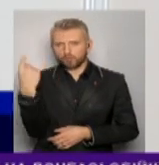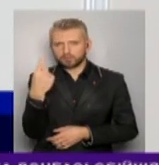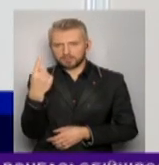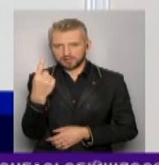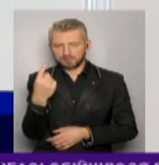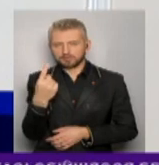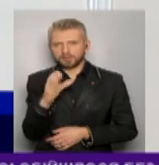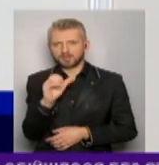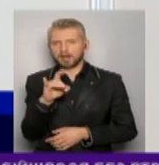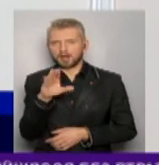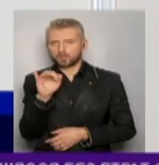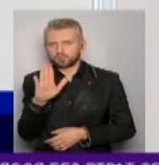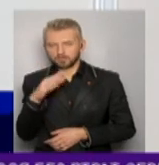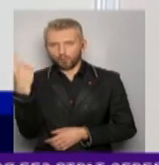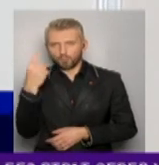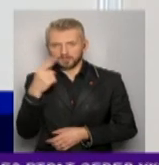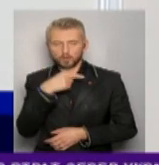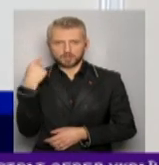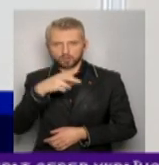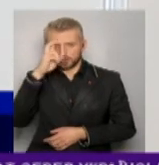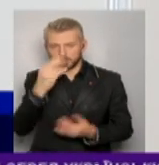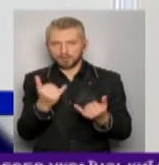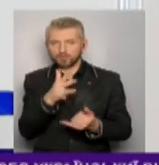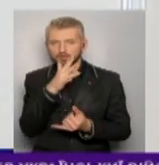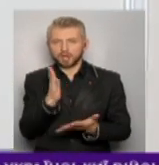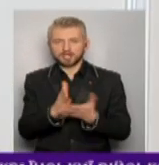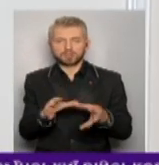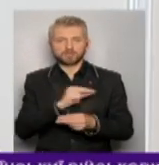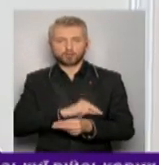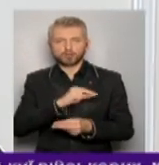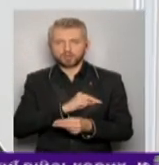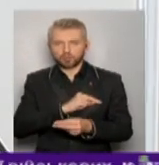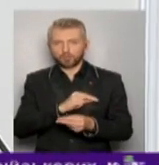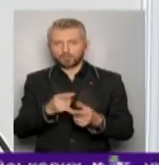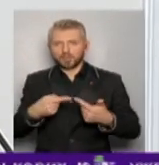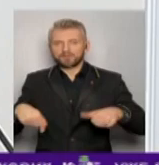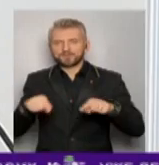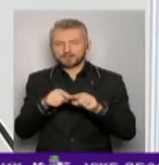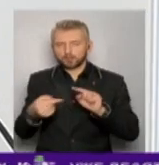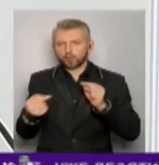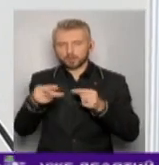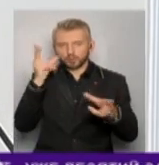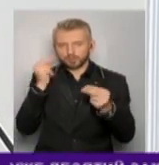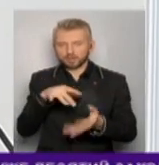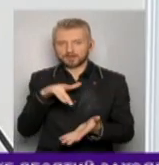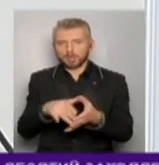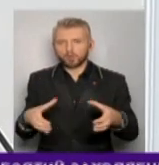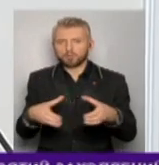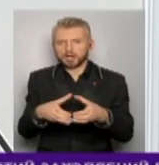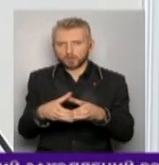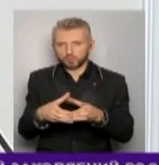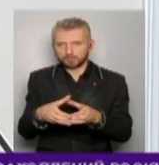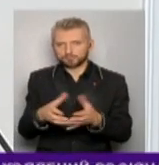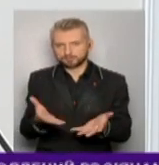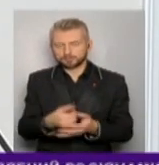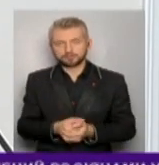ця особа є співробітником відділу контррозвідки центрального апарату псевдоспецслужби. Прикро,